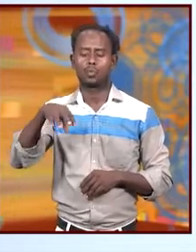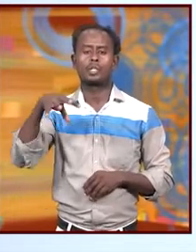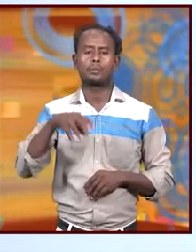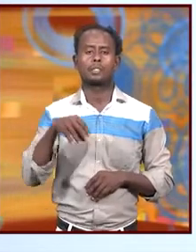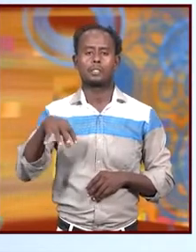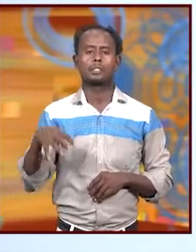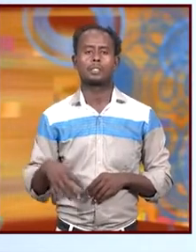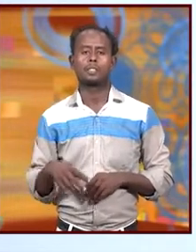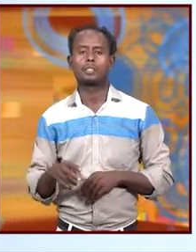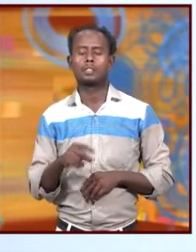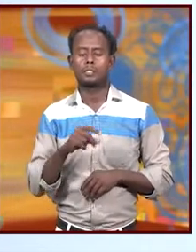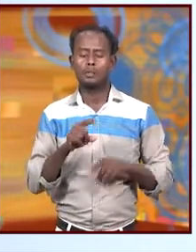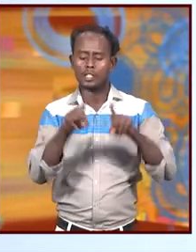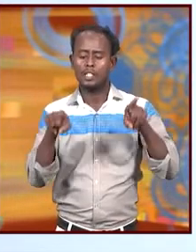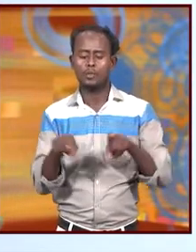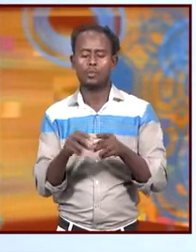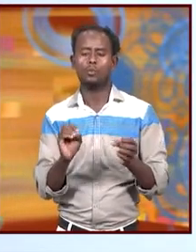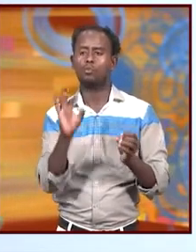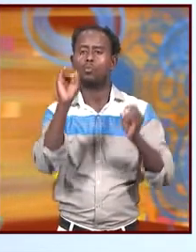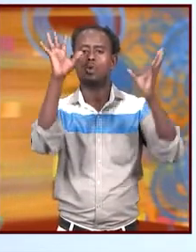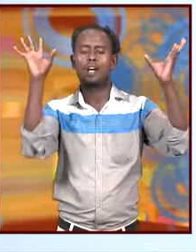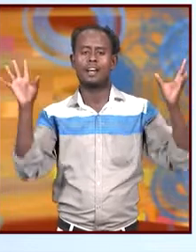கொடுக்கப்பட்டது சதுர வடிவ பூங்கா.